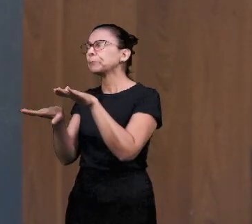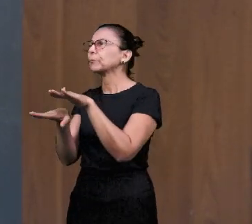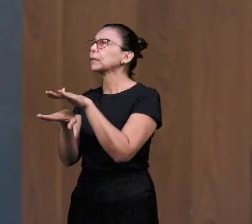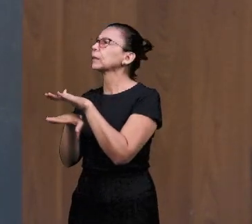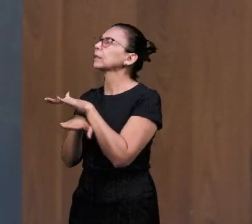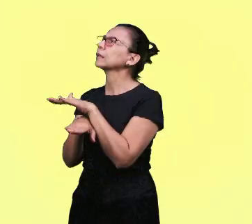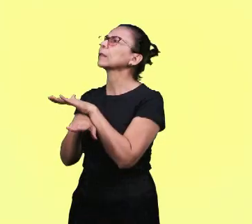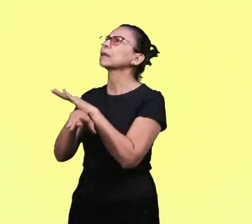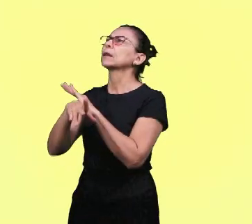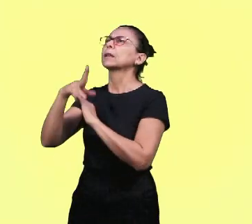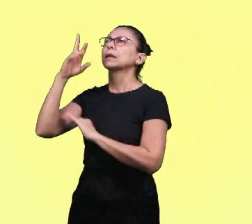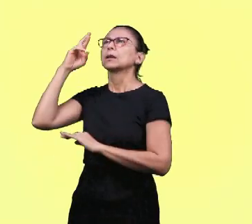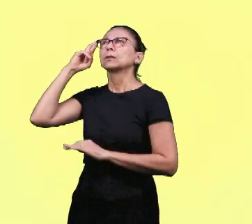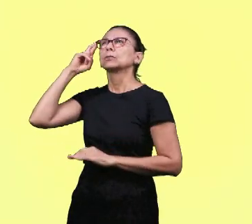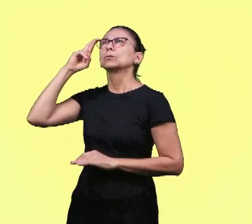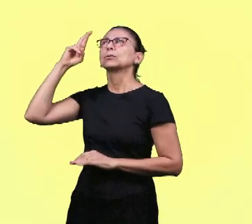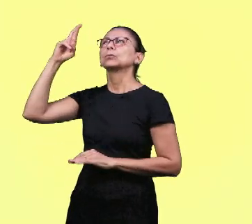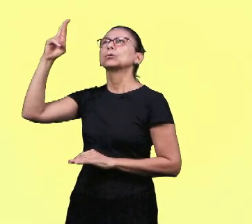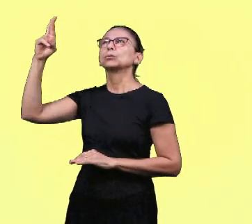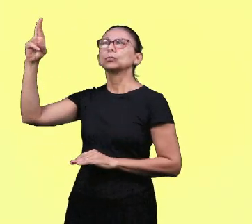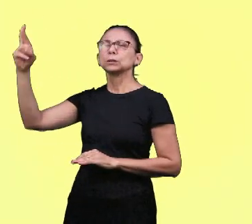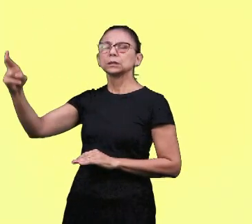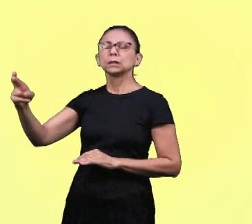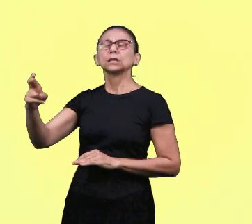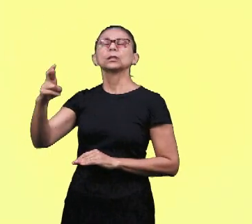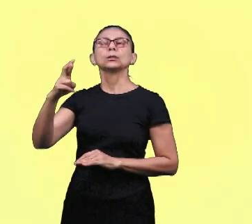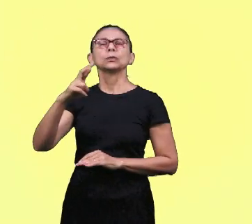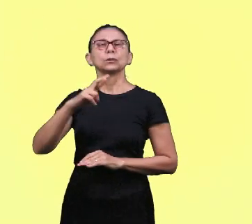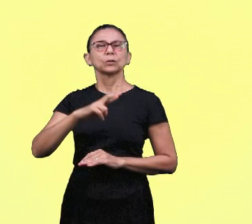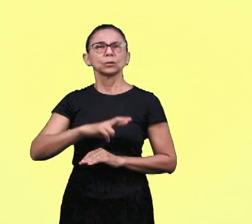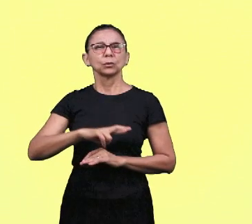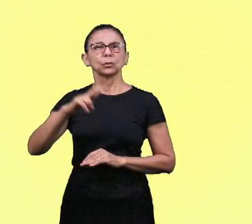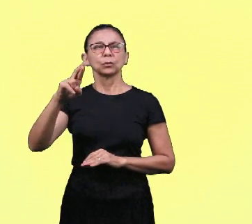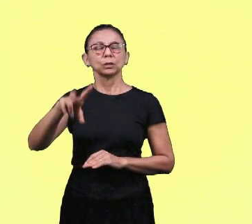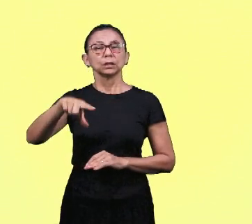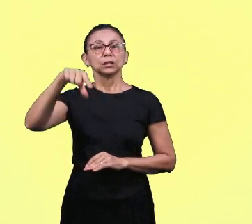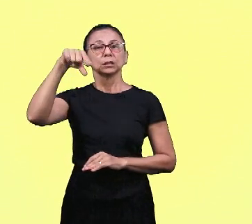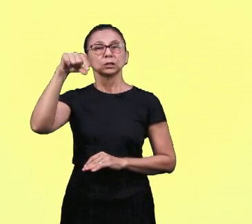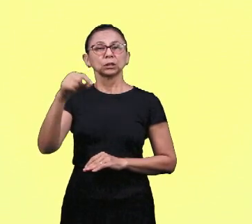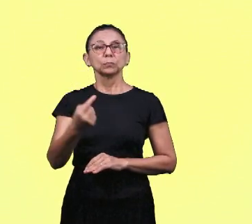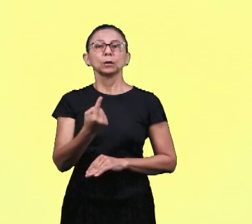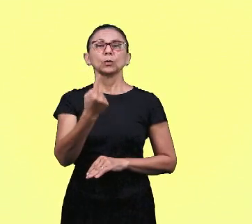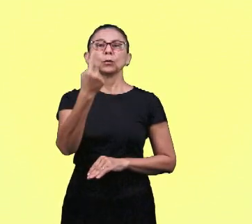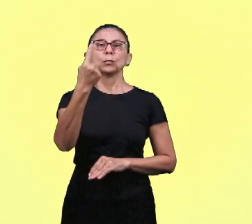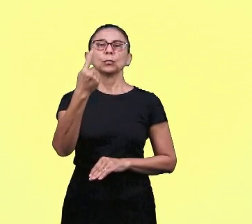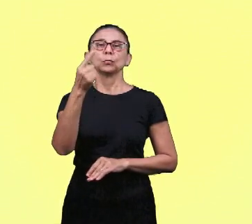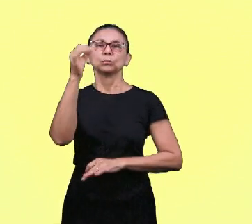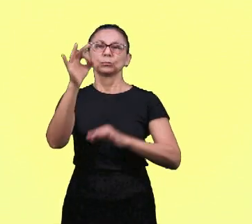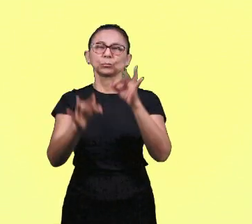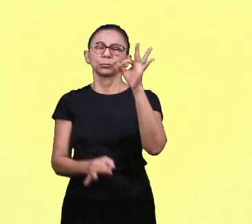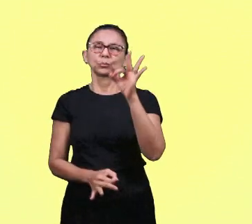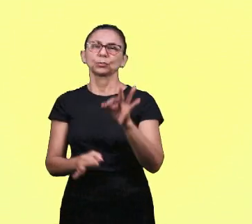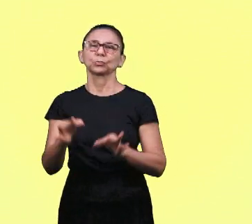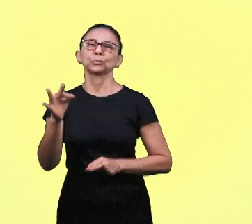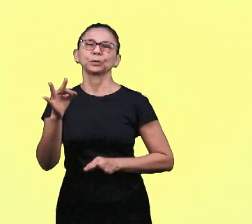le véritable et juste juge, pour délivrer de la mort éternelle.